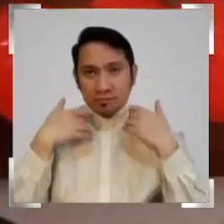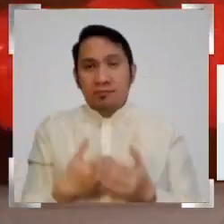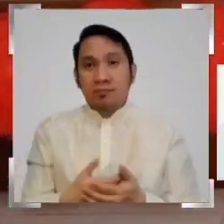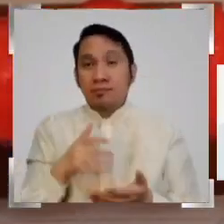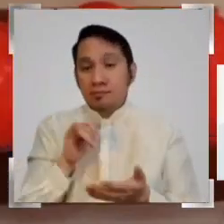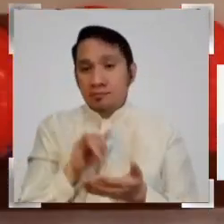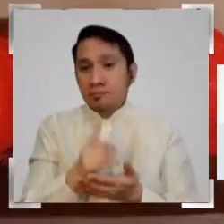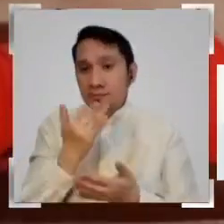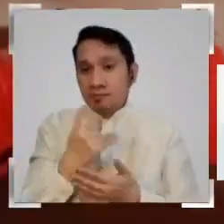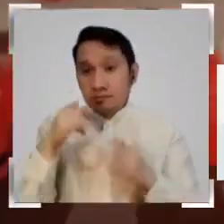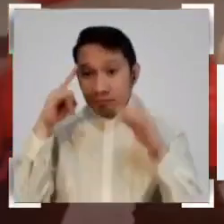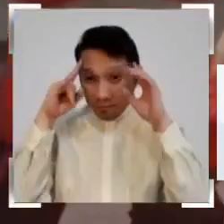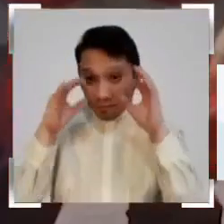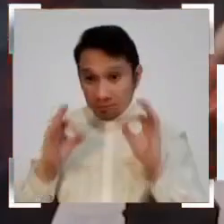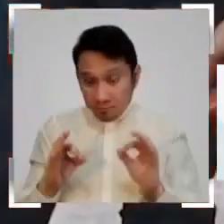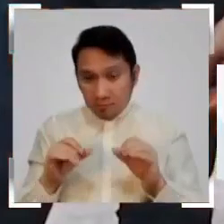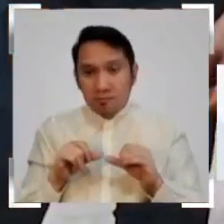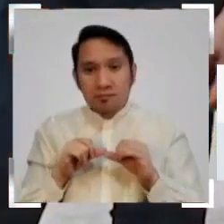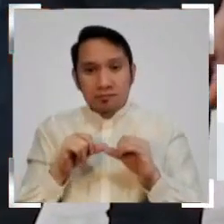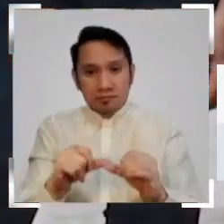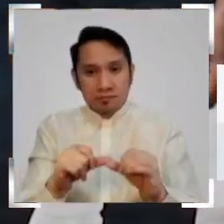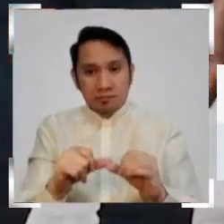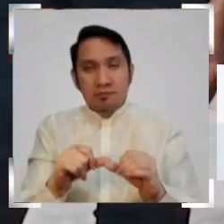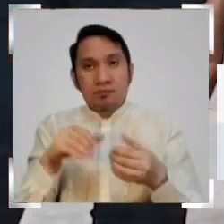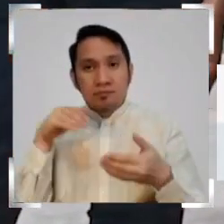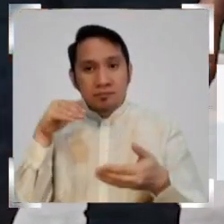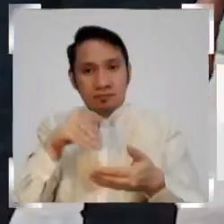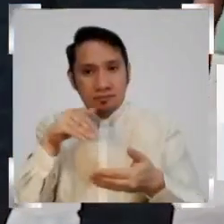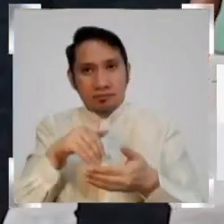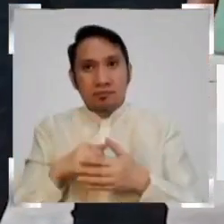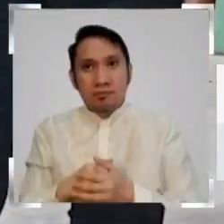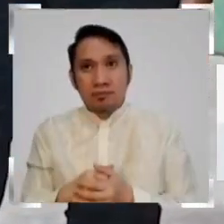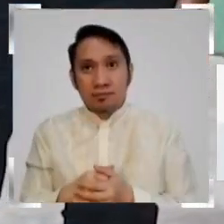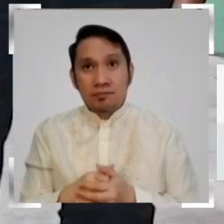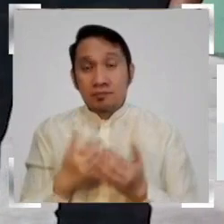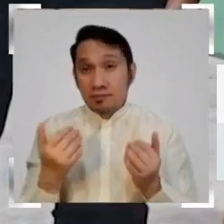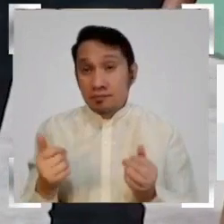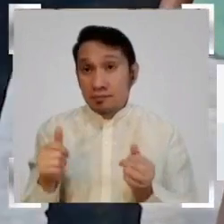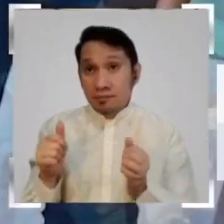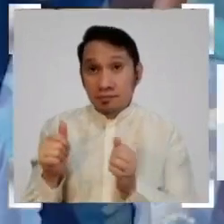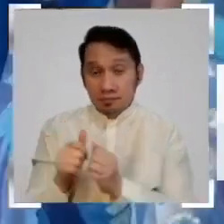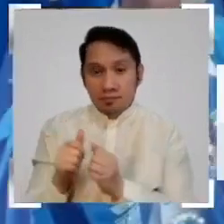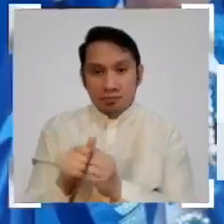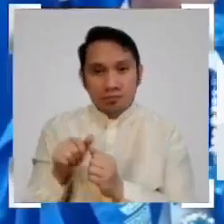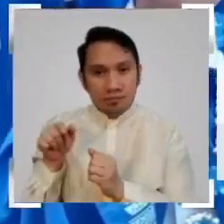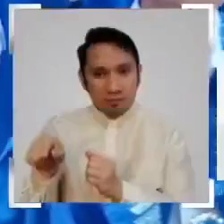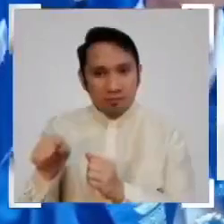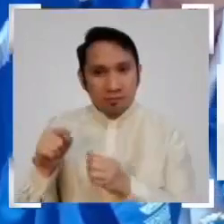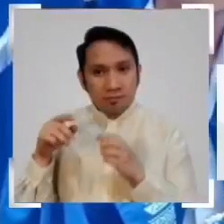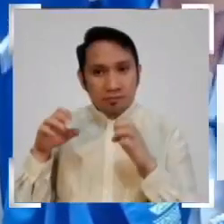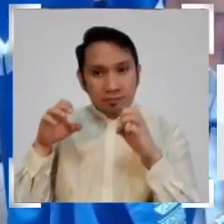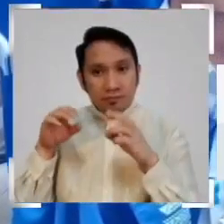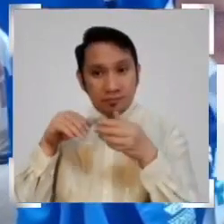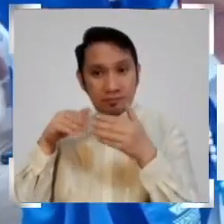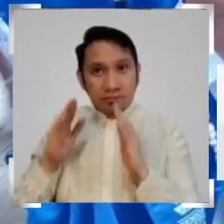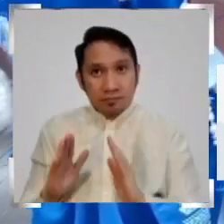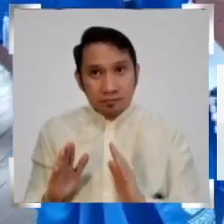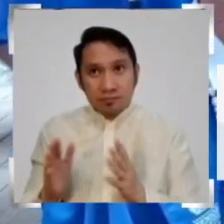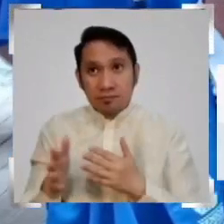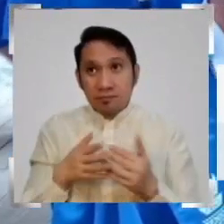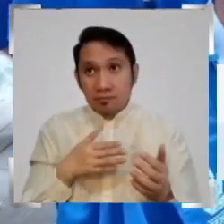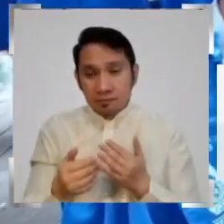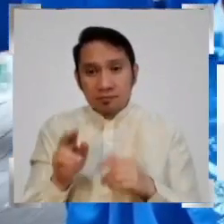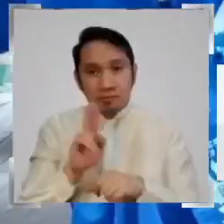siyang ipagpatuloy ang pag-aaral. Sinabayan ng mga estudyanteng higit na mas bata sa kanya maski sa paggamit ng